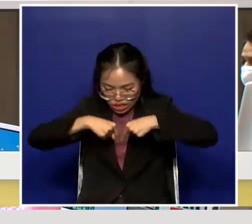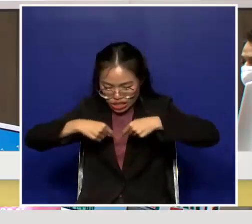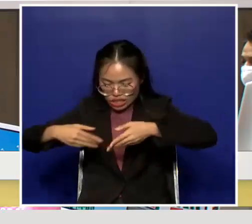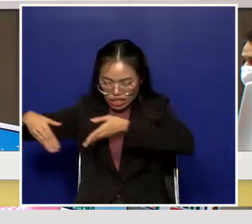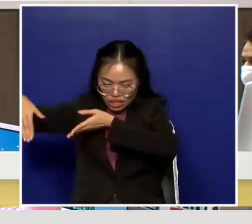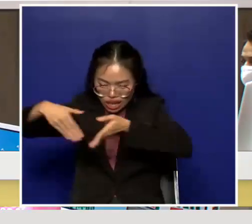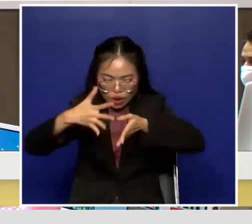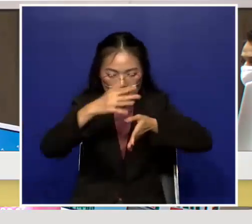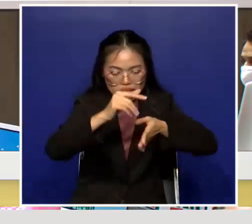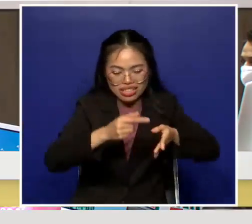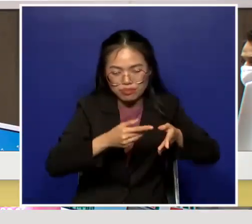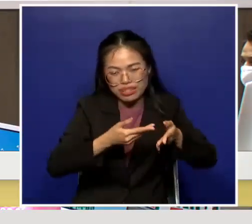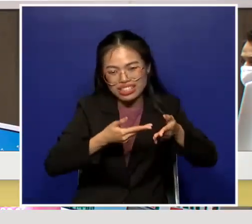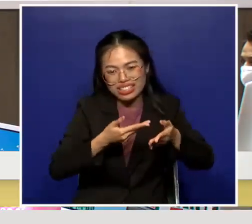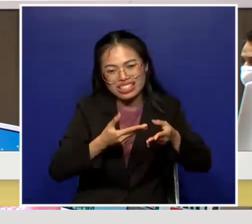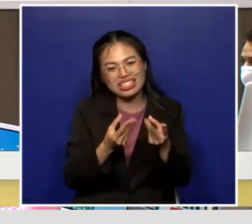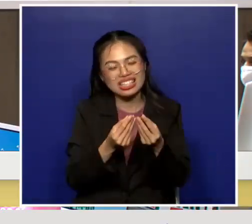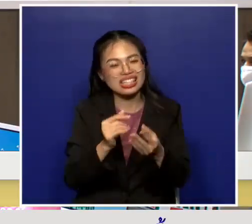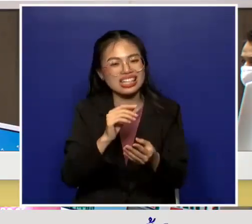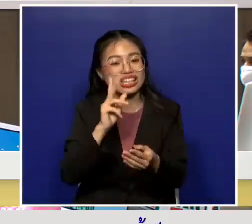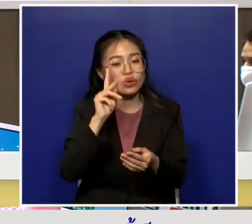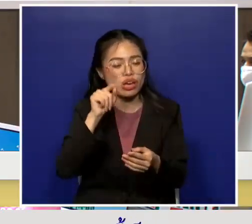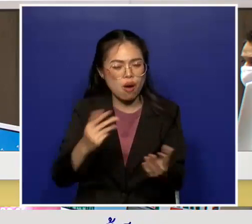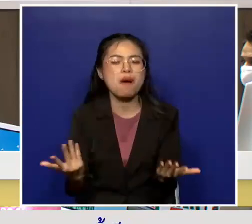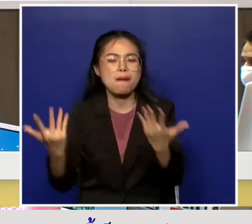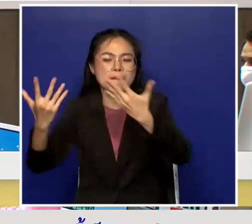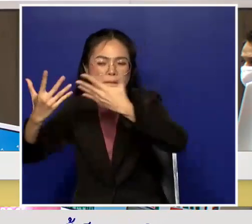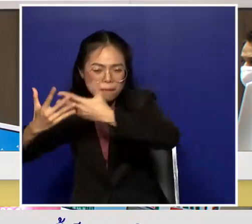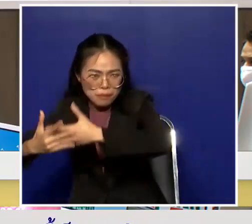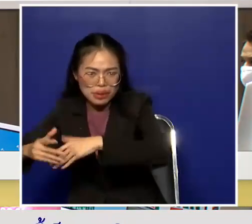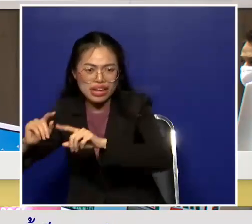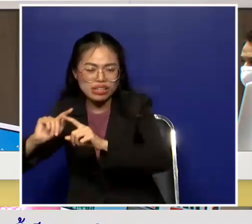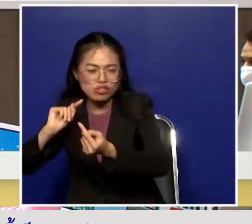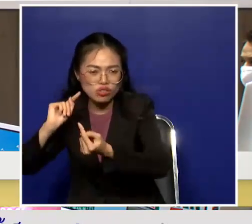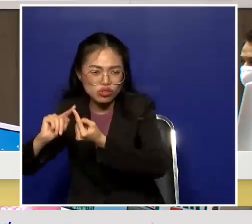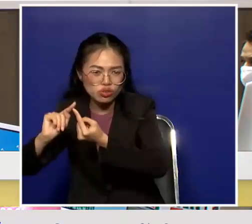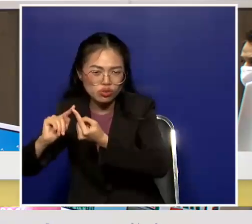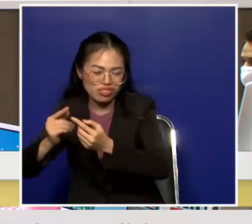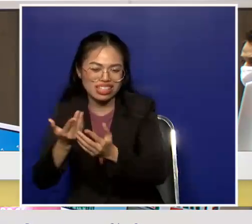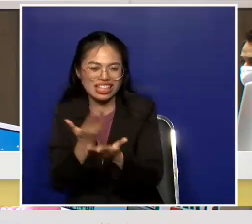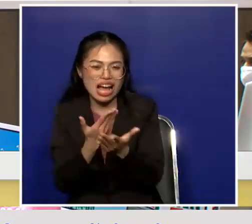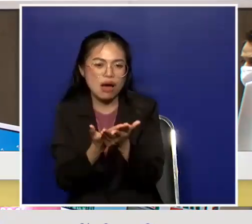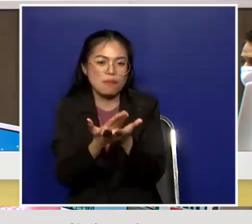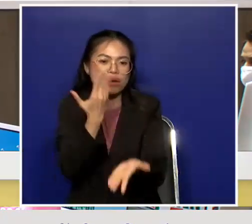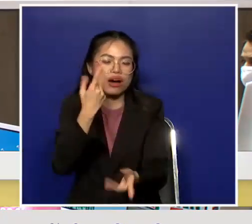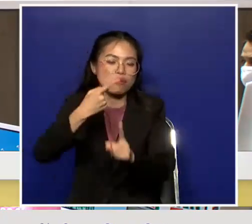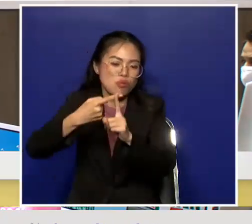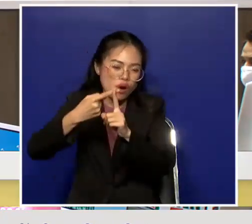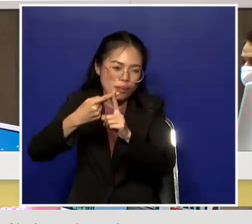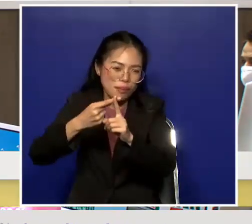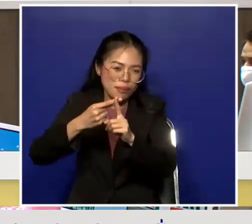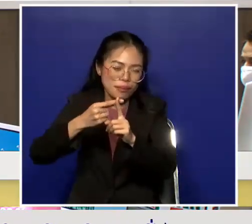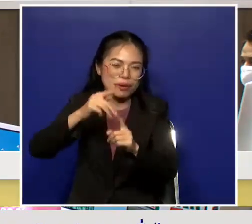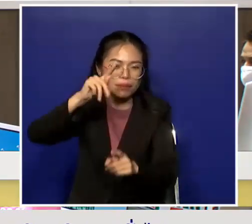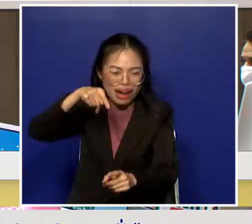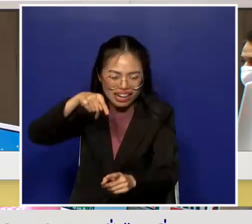ที่สีเขียวซื้อเสร็จเขาเปลี่ยนผังเมืองจากสีเขียวเป็นสีม่วงราคาเพิ่มเป็นร้อยเท่าพันเท่าร้อยเท่า